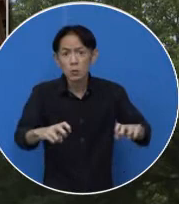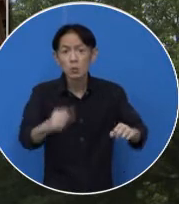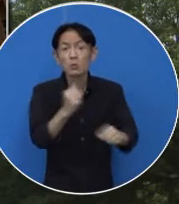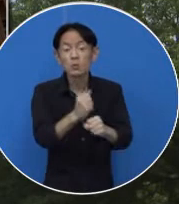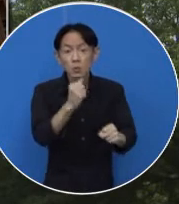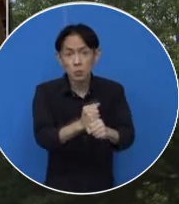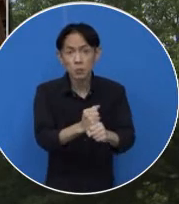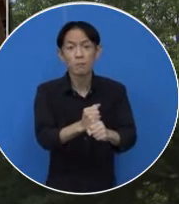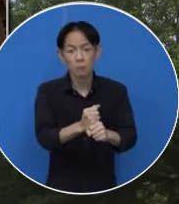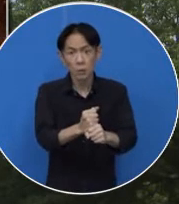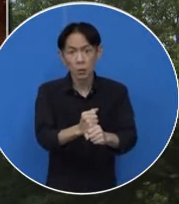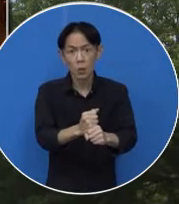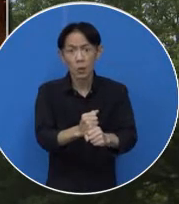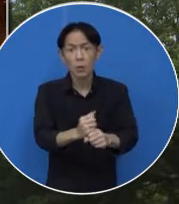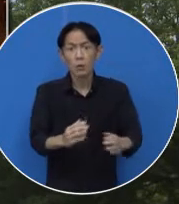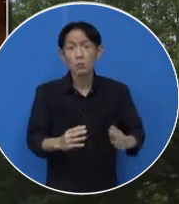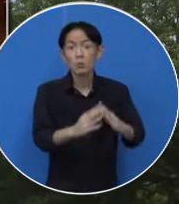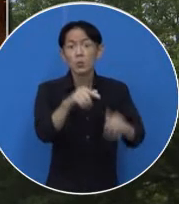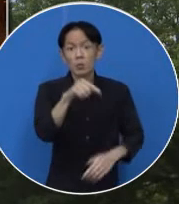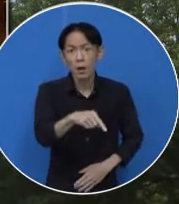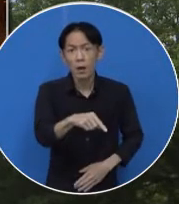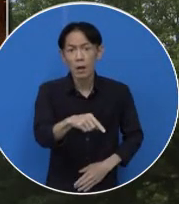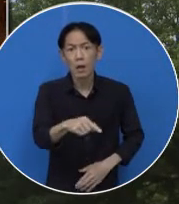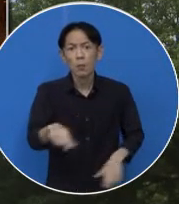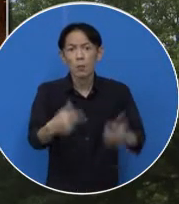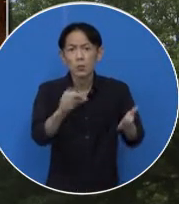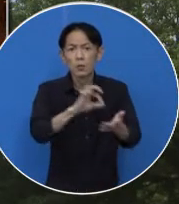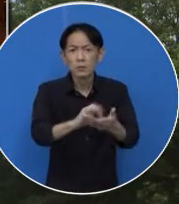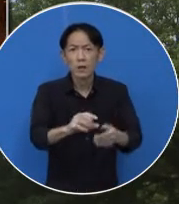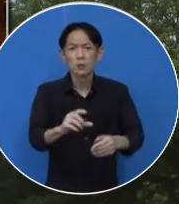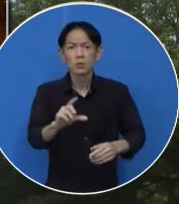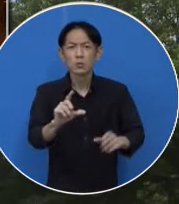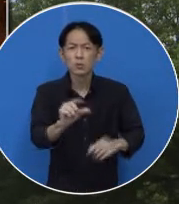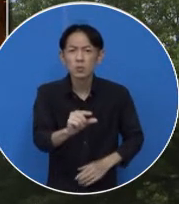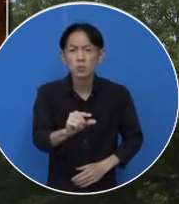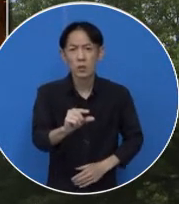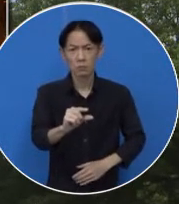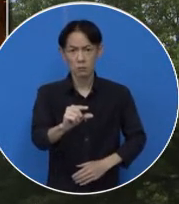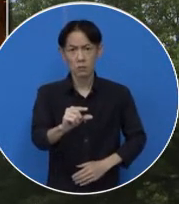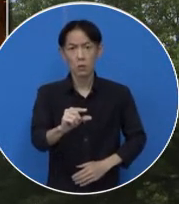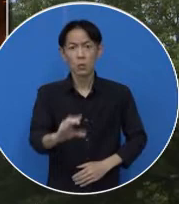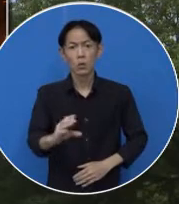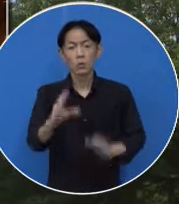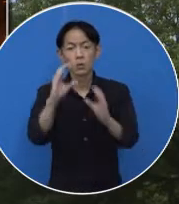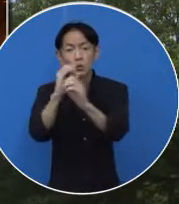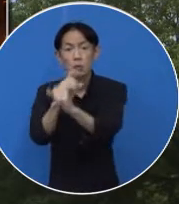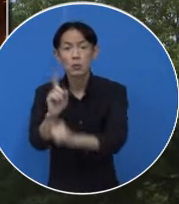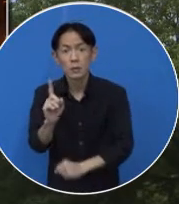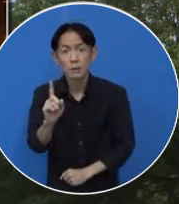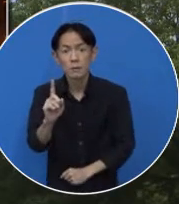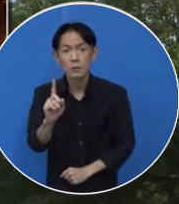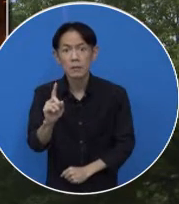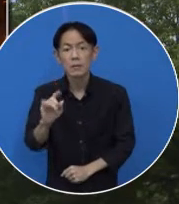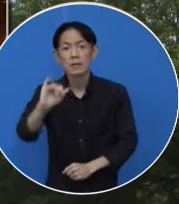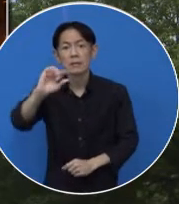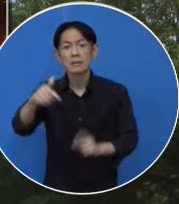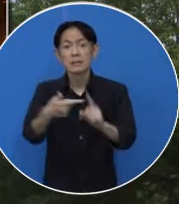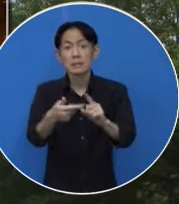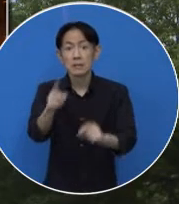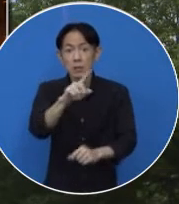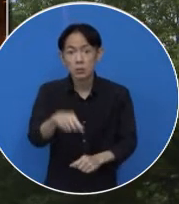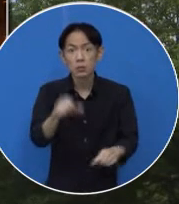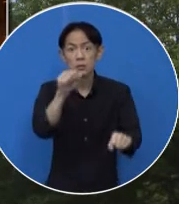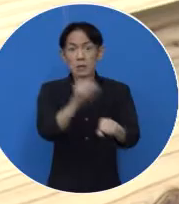こと。これらの建築物は木造が少ないのが現状ですが、ここで注目されているのがジャス製材品です